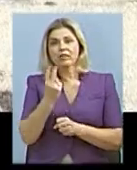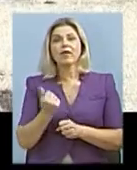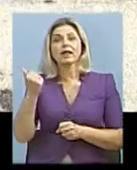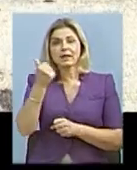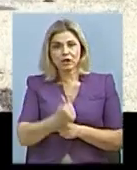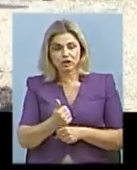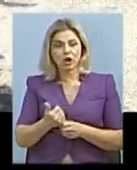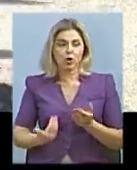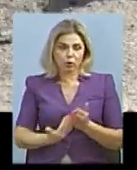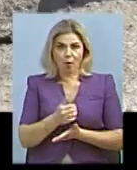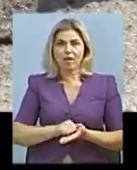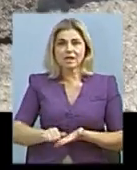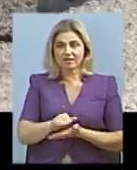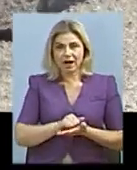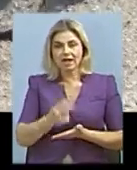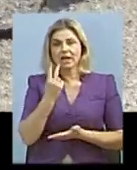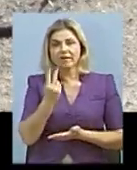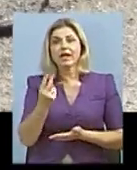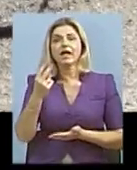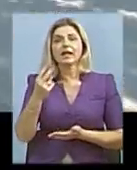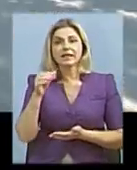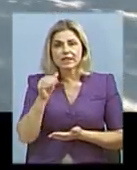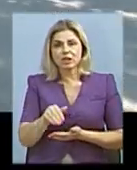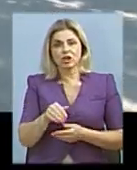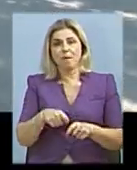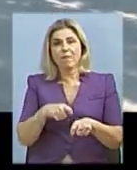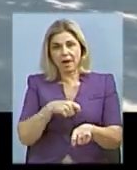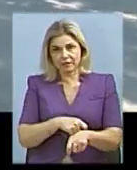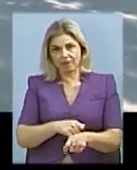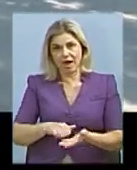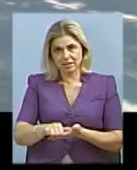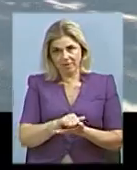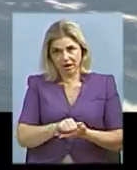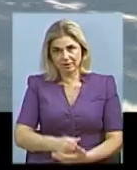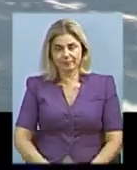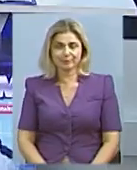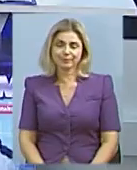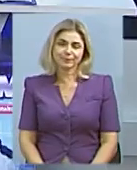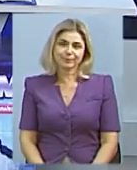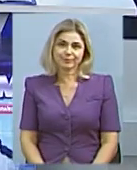метрів асфальтного покриття. Світлана Кльосова, Олександр Пан, телевізійні новини Миколаївщини.